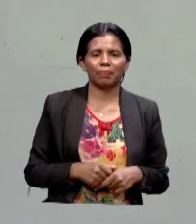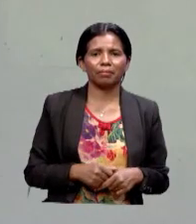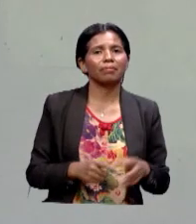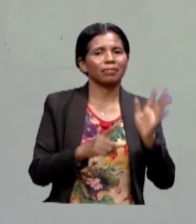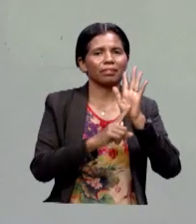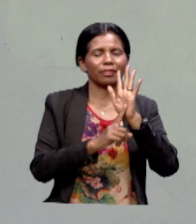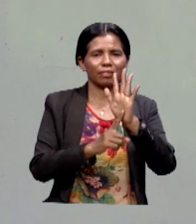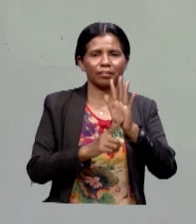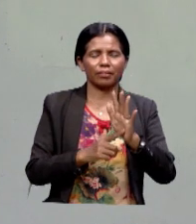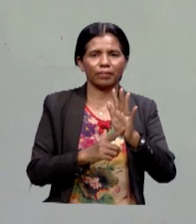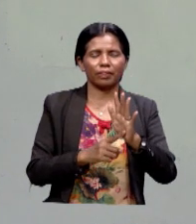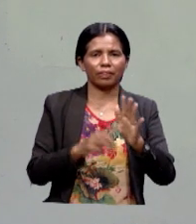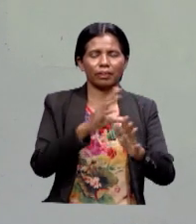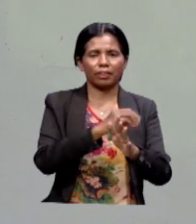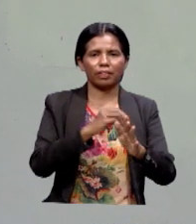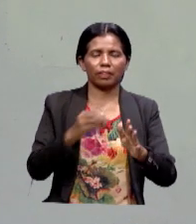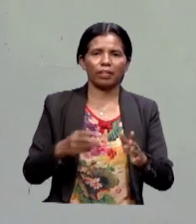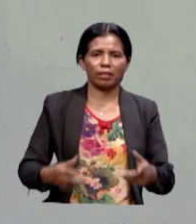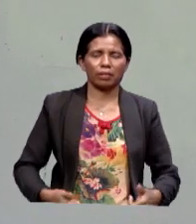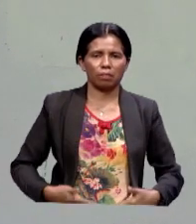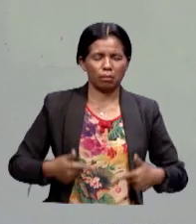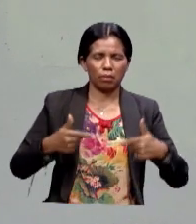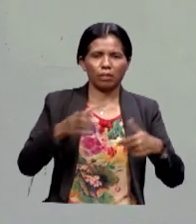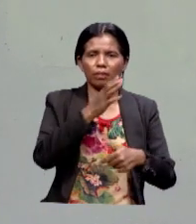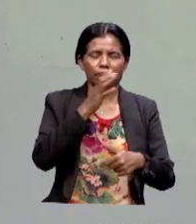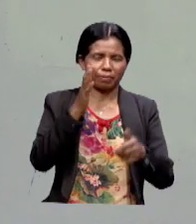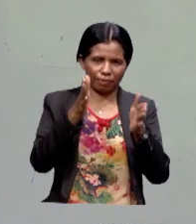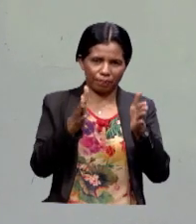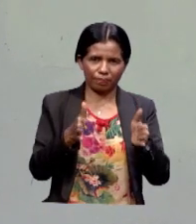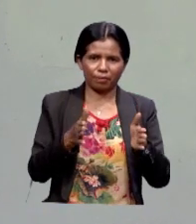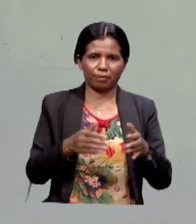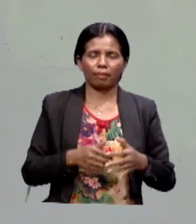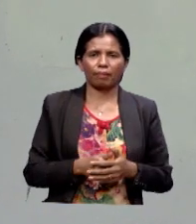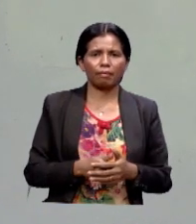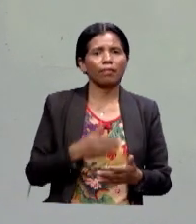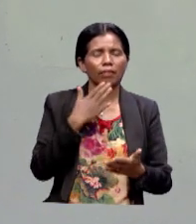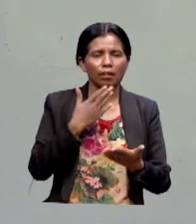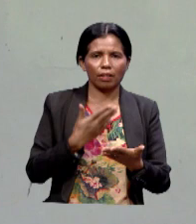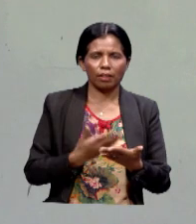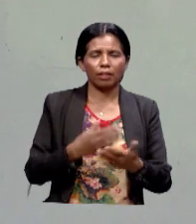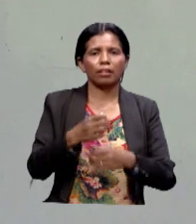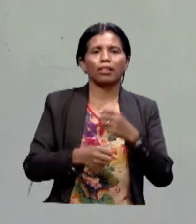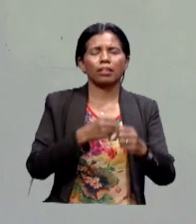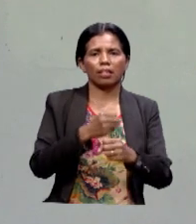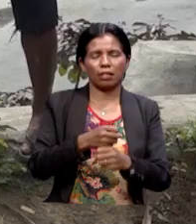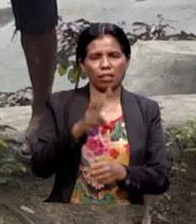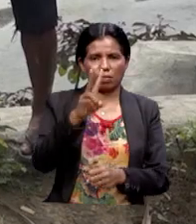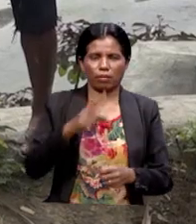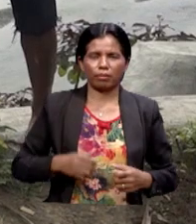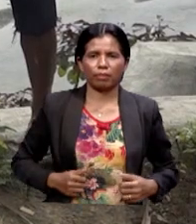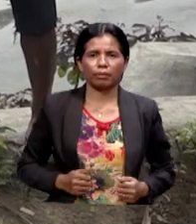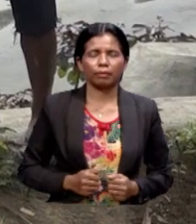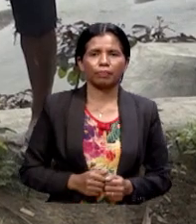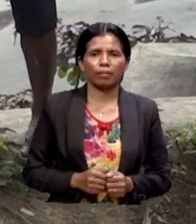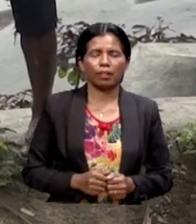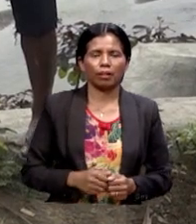ini ya bidang agrikultur dulu, halau natar dulu, ya dia kita tina dah halai dalam rua.